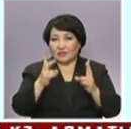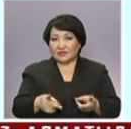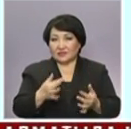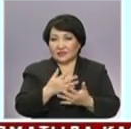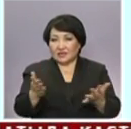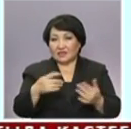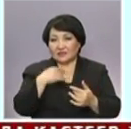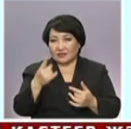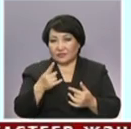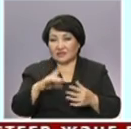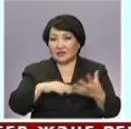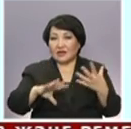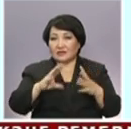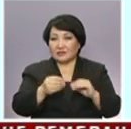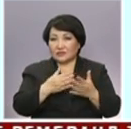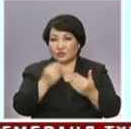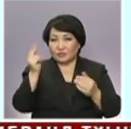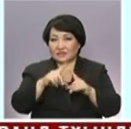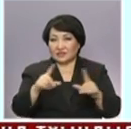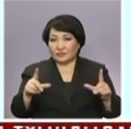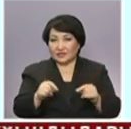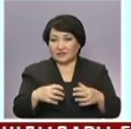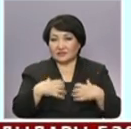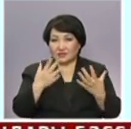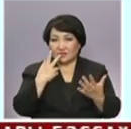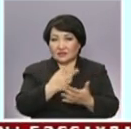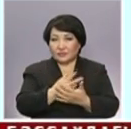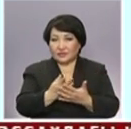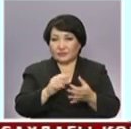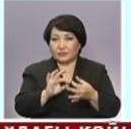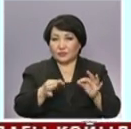нәтиже жоқ. Мектептің мұқалған кейпін әріптесім Бақтияр Талғатұлы жеткізеді.